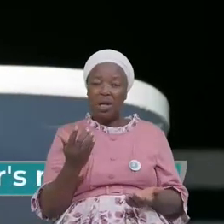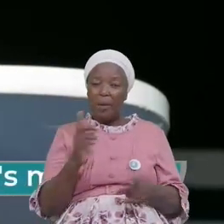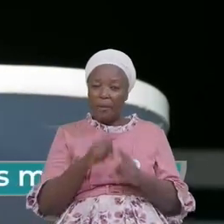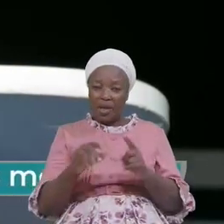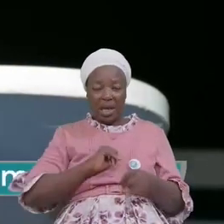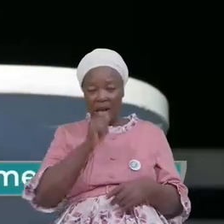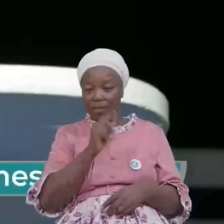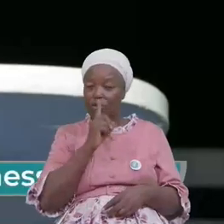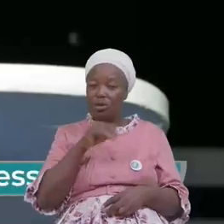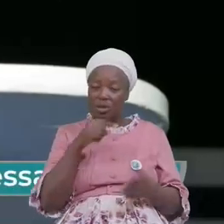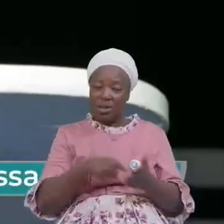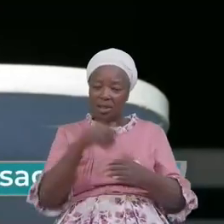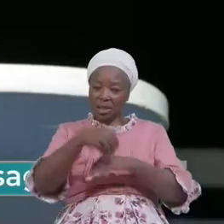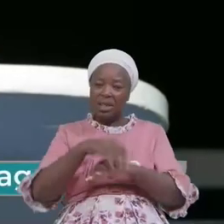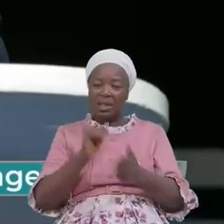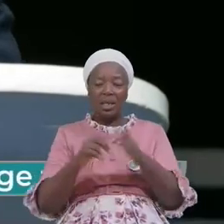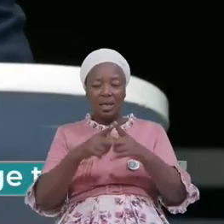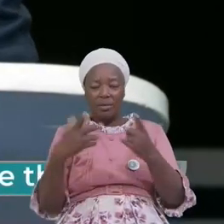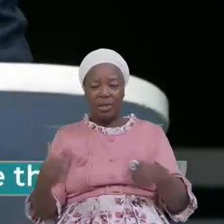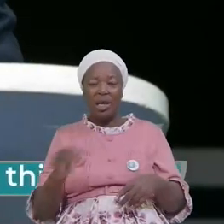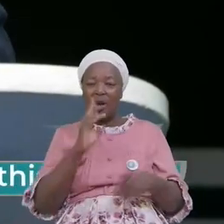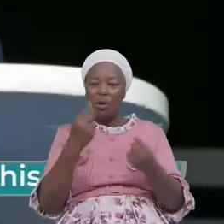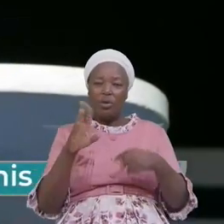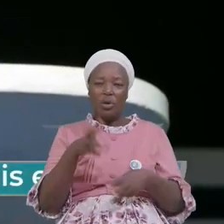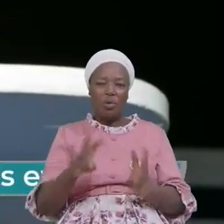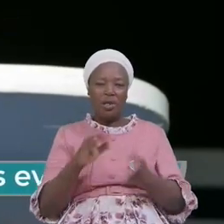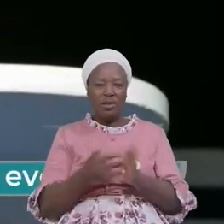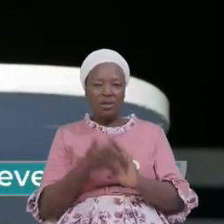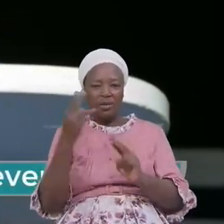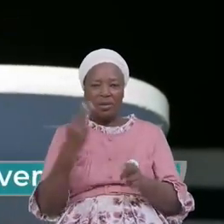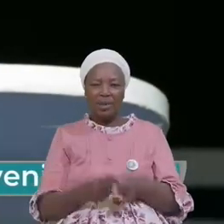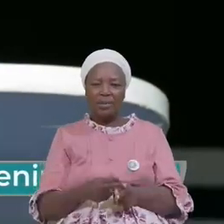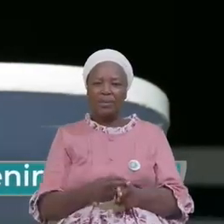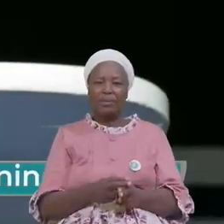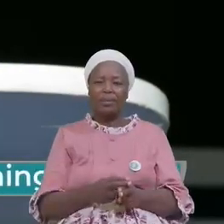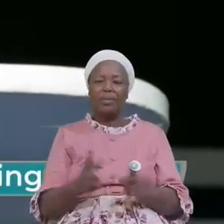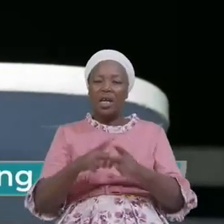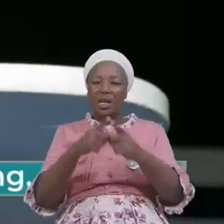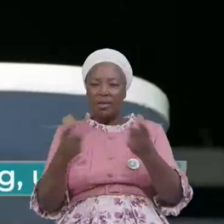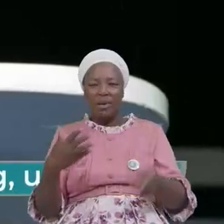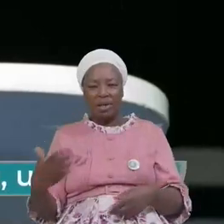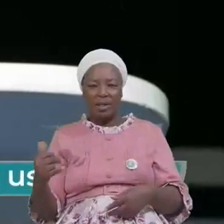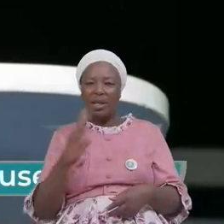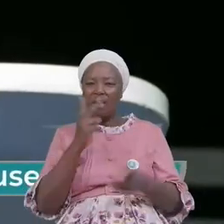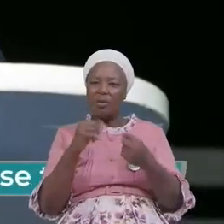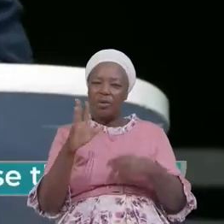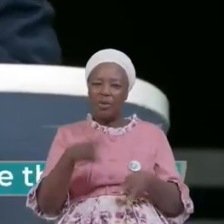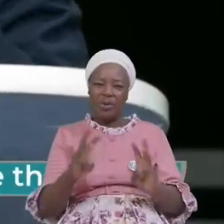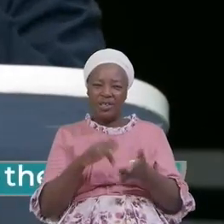ce soir, de grandes choses viennent pour toi. De grandes choses viennent pour toi.